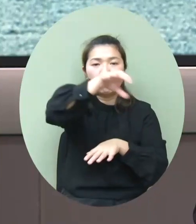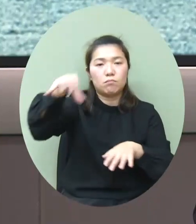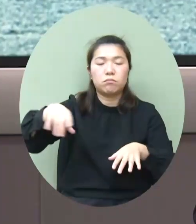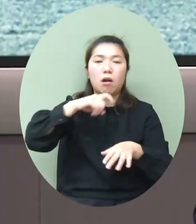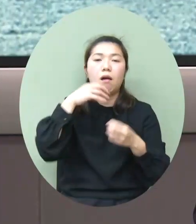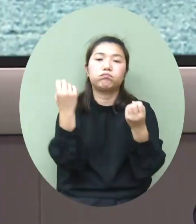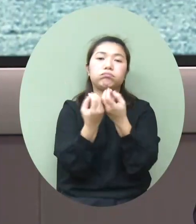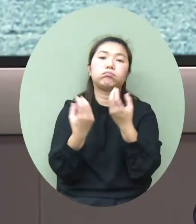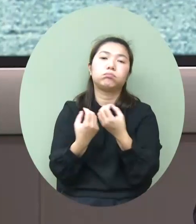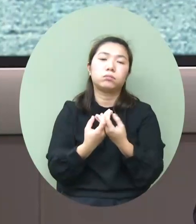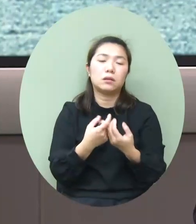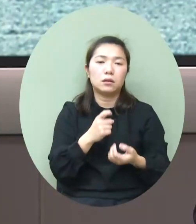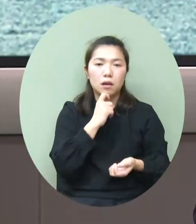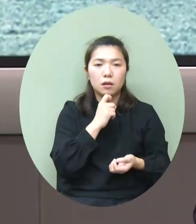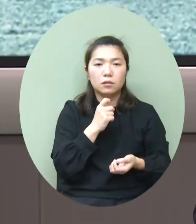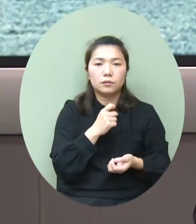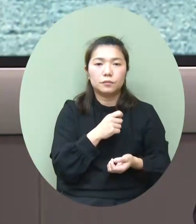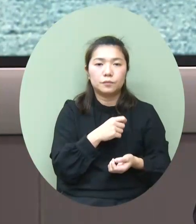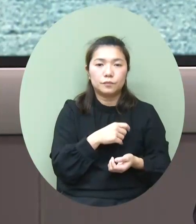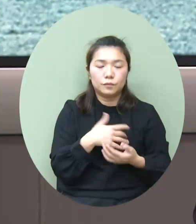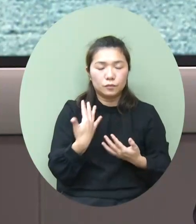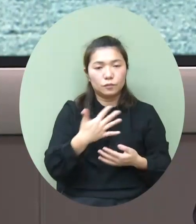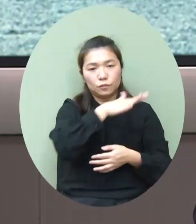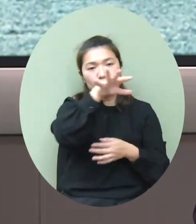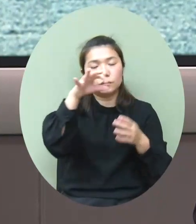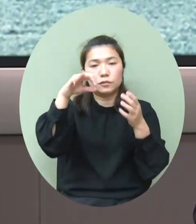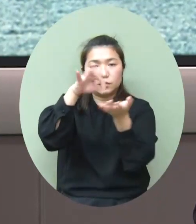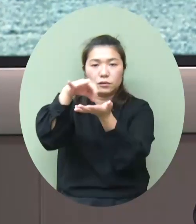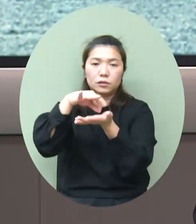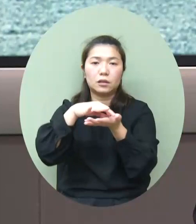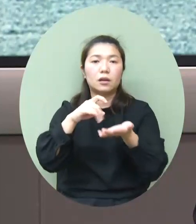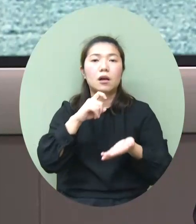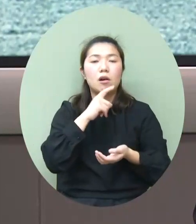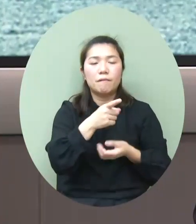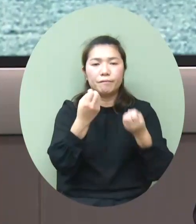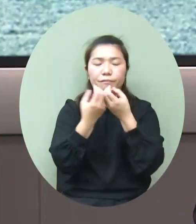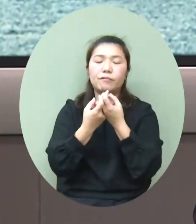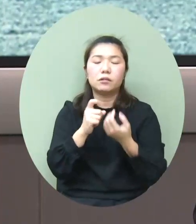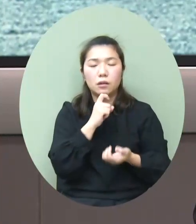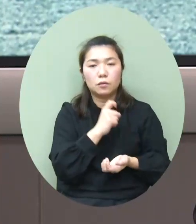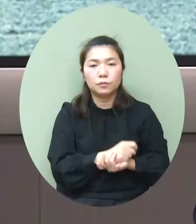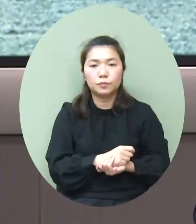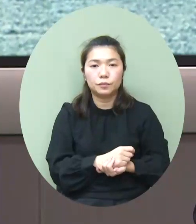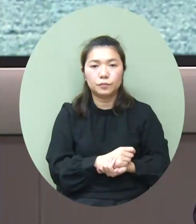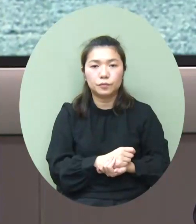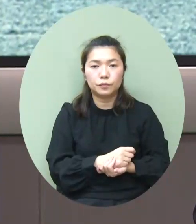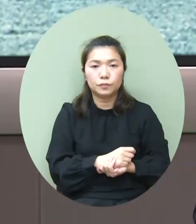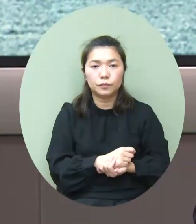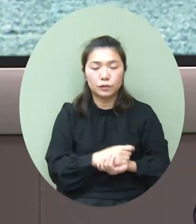其实是很多，所以社区里面差不多所有的场所也有个